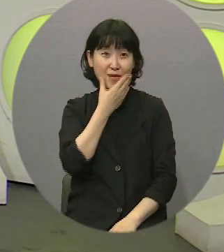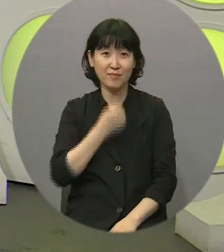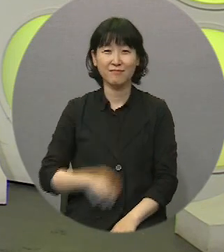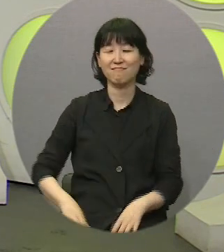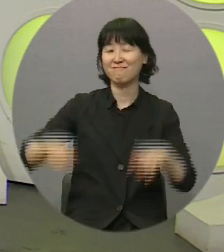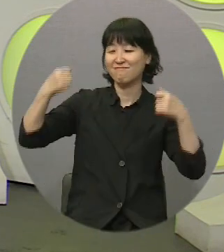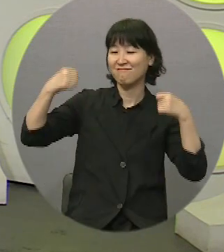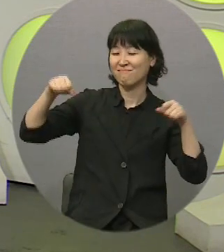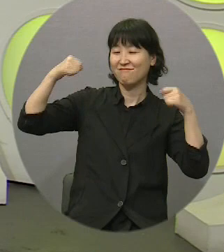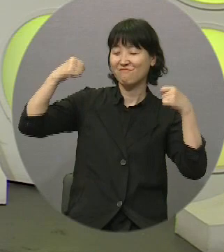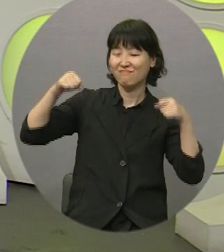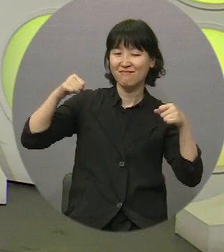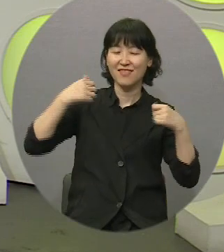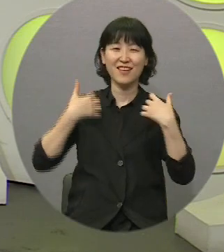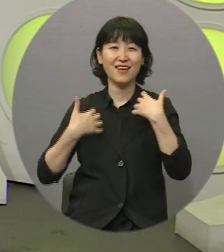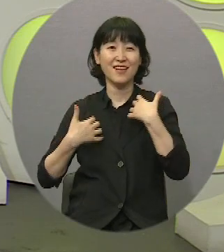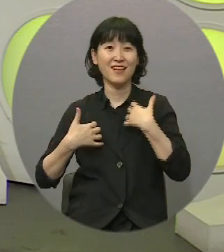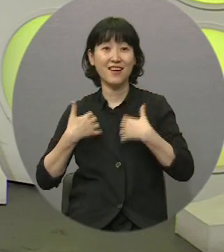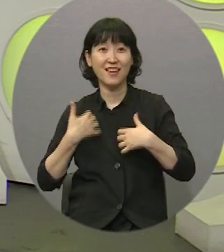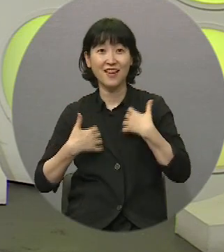춤을 추면 신이 났지